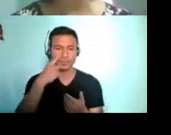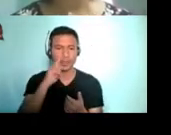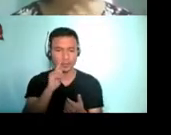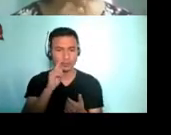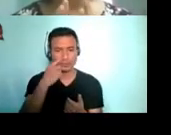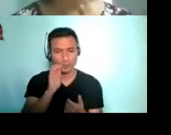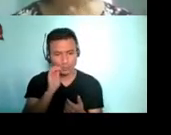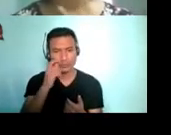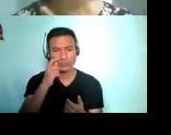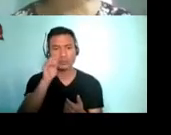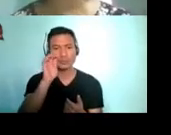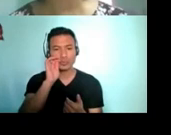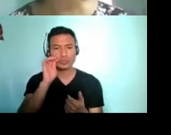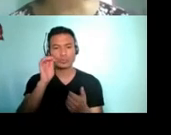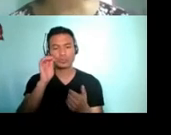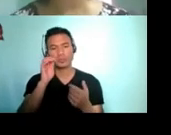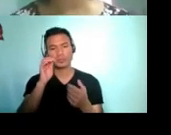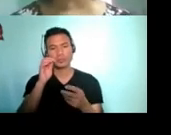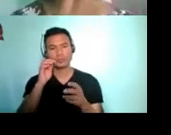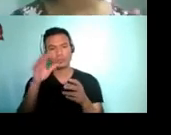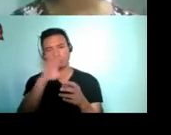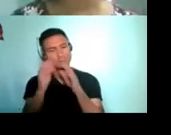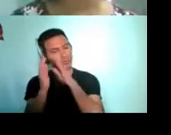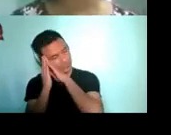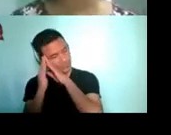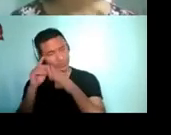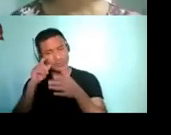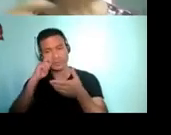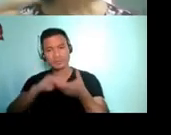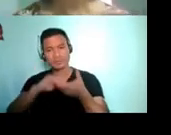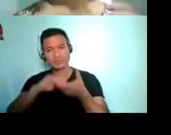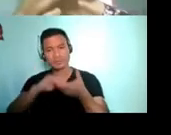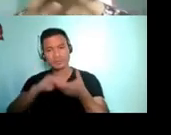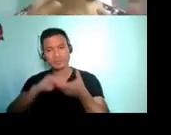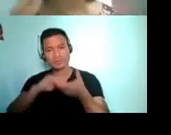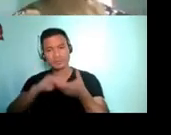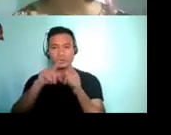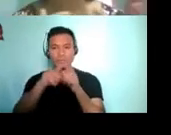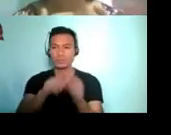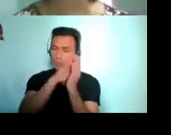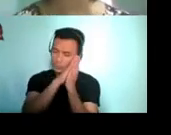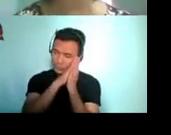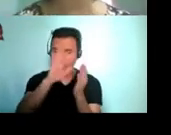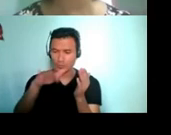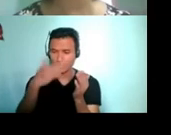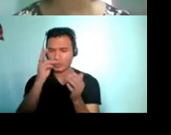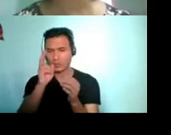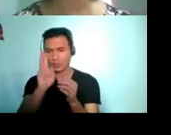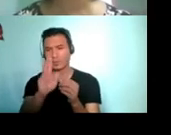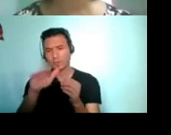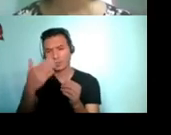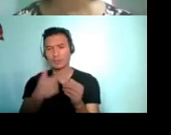सुत्नुहुन्छ, श्रीमानले छोरा लिएर सुत्नुहुन्छ, त्यसपछि म चाहिँ बस्न सक्छु। हो त्यस्तो खालको उसलाई कति बेला कसरी सजिलो हुन्छ